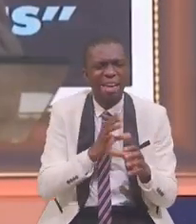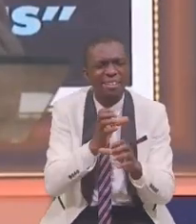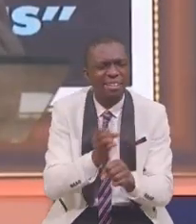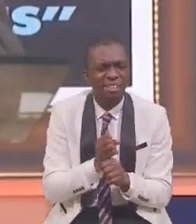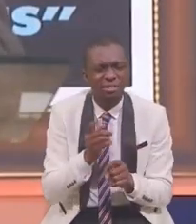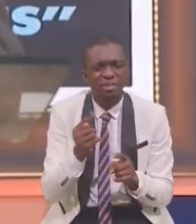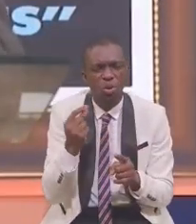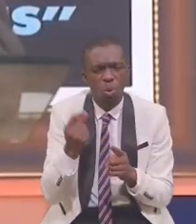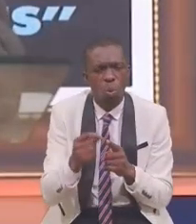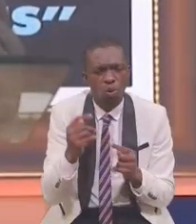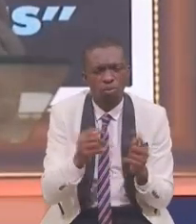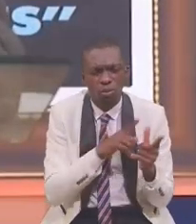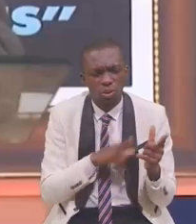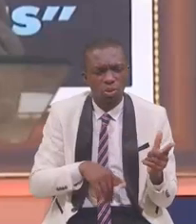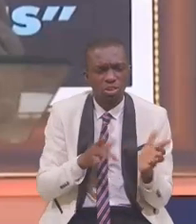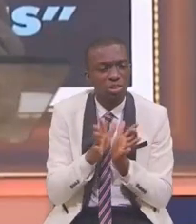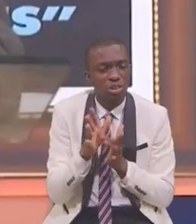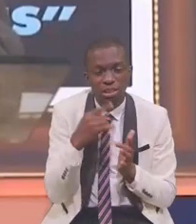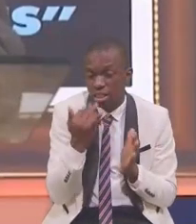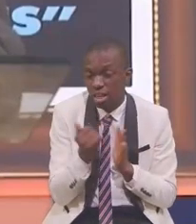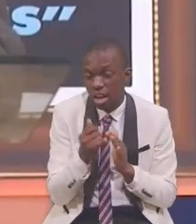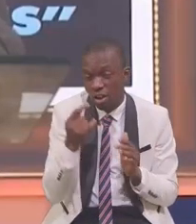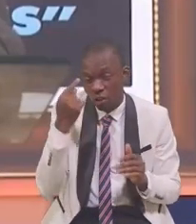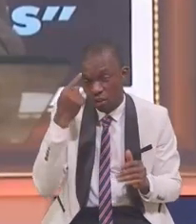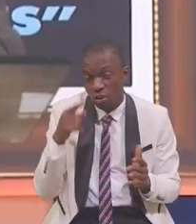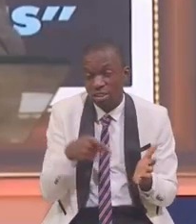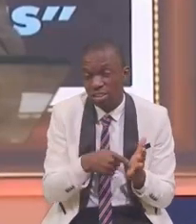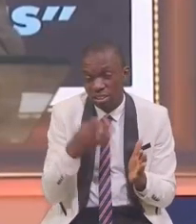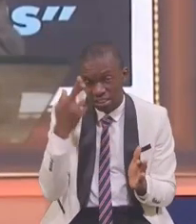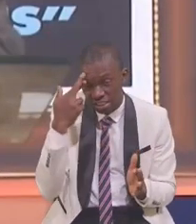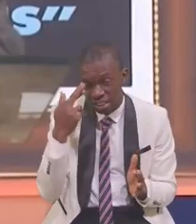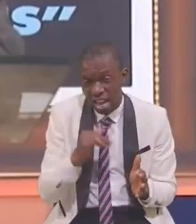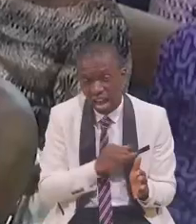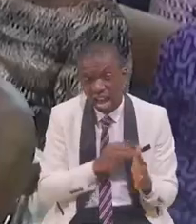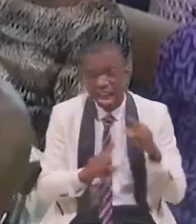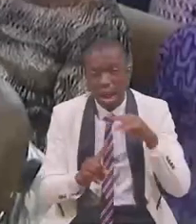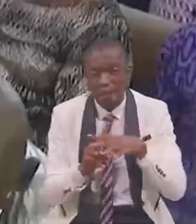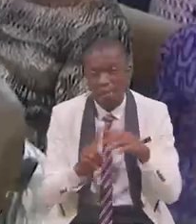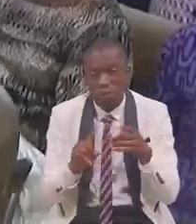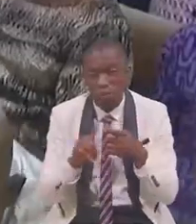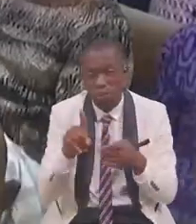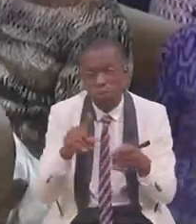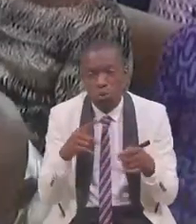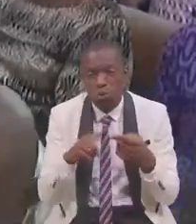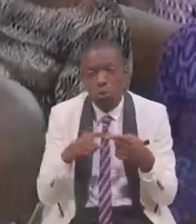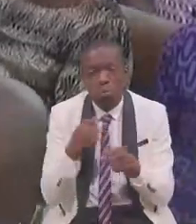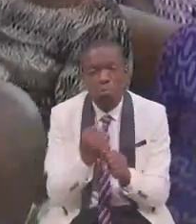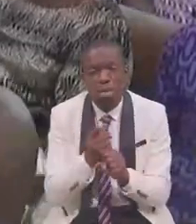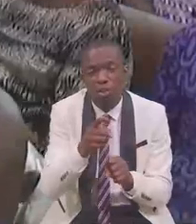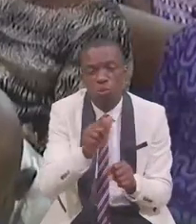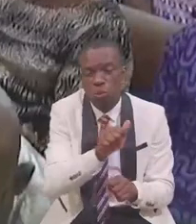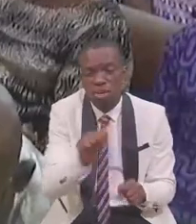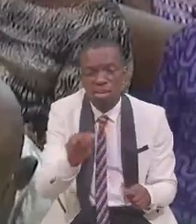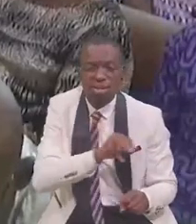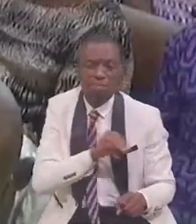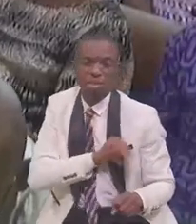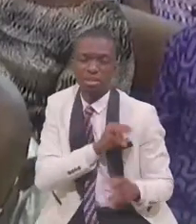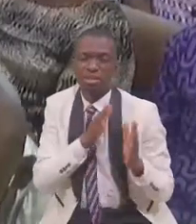apparu pour t'établir ministre et témoin, quelqu'un là-bas est ministre et témoin, quelqu'un là-bas est